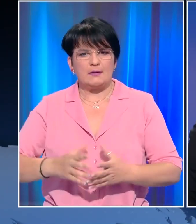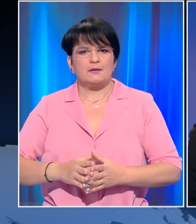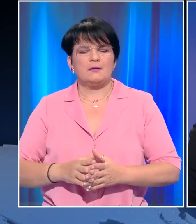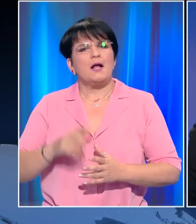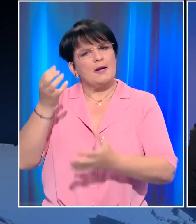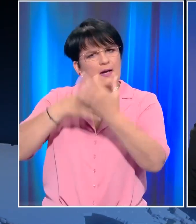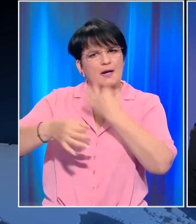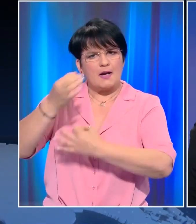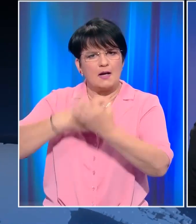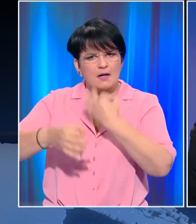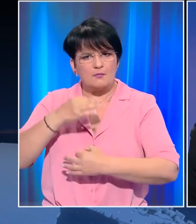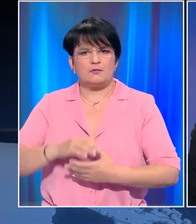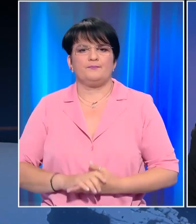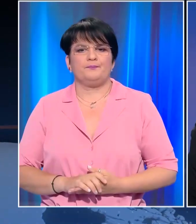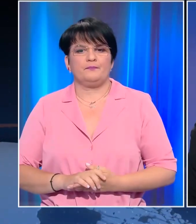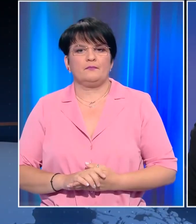Υπότιτλοι AUTHORWAVE